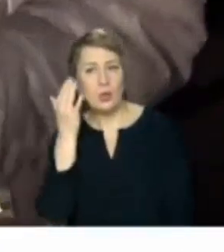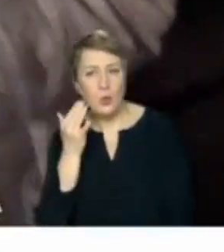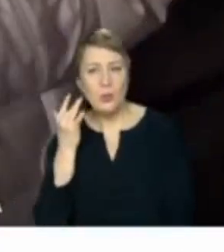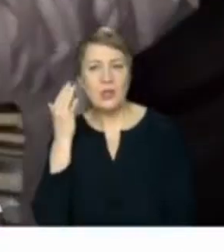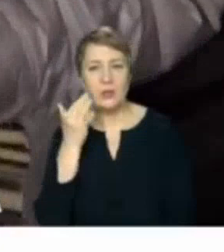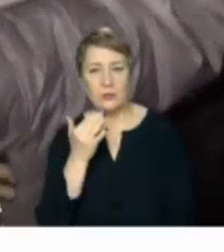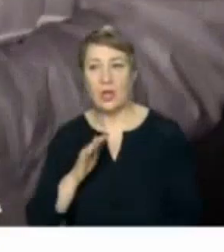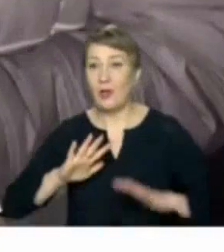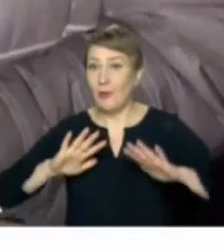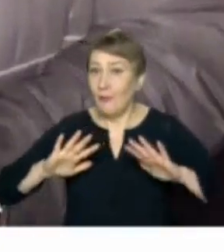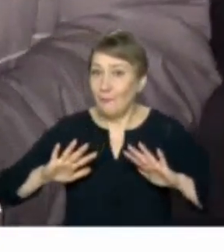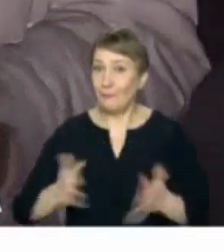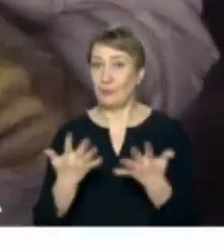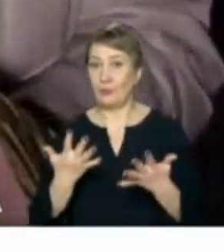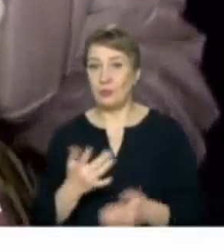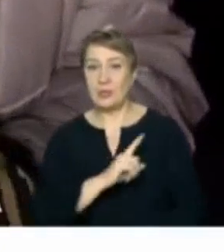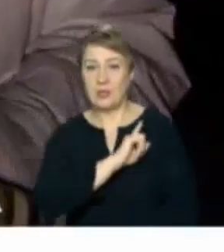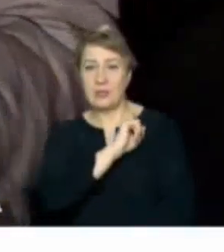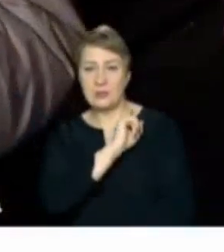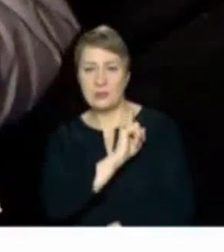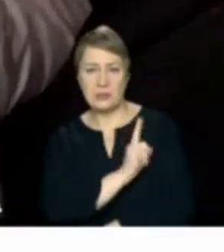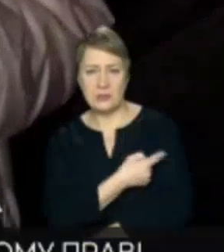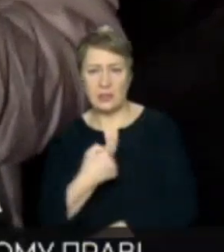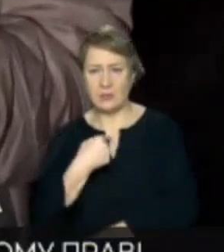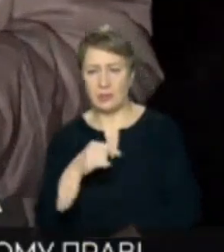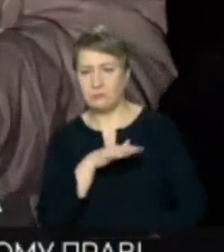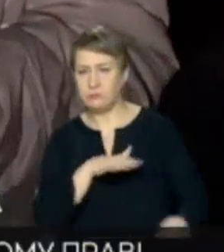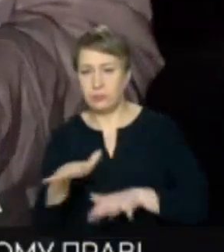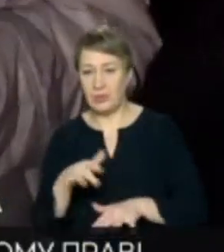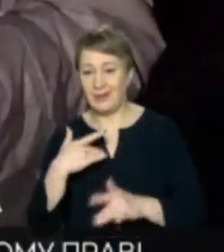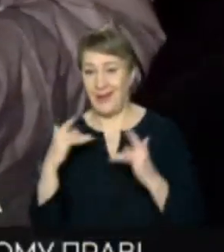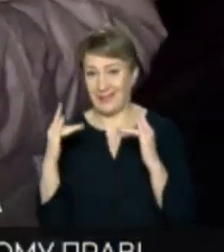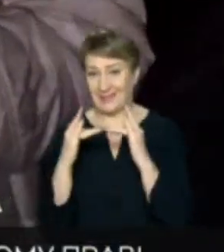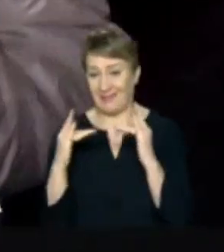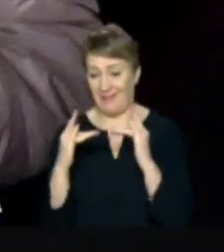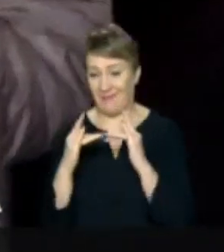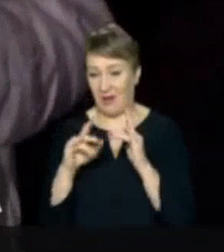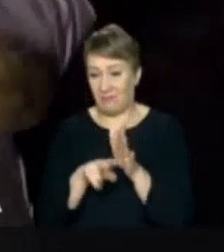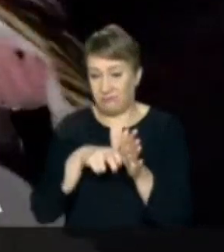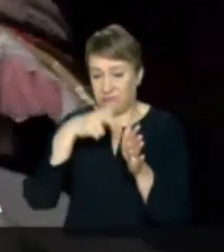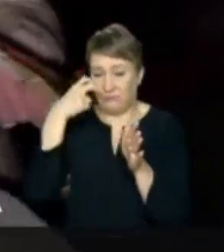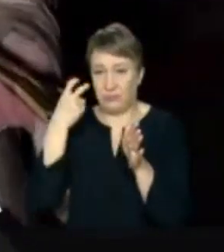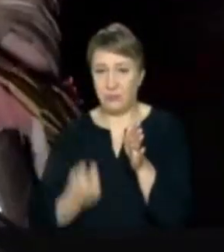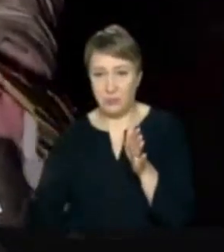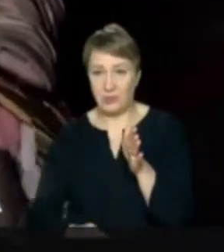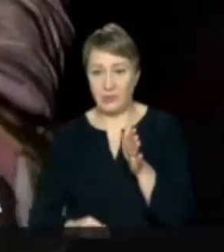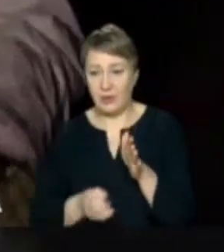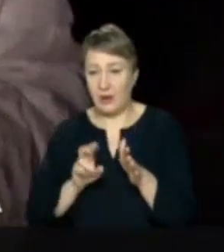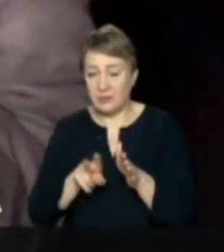вдруг такая сила меня подхватила, я из кровати вылетела на